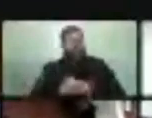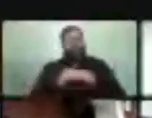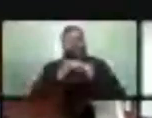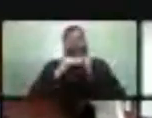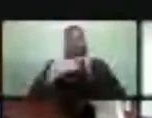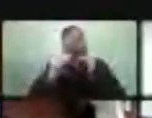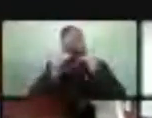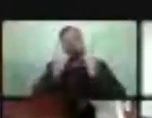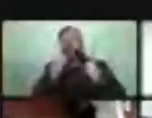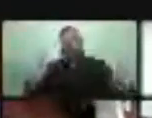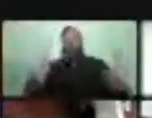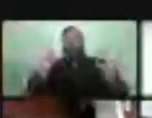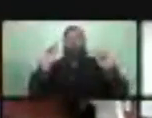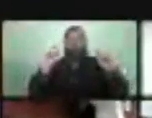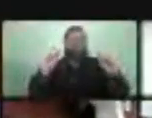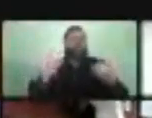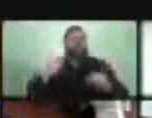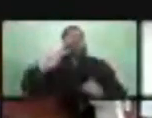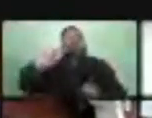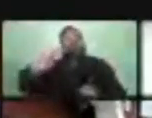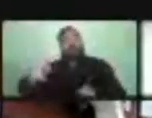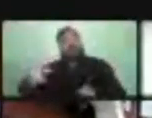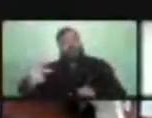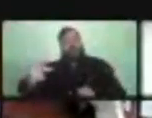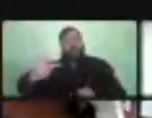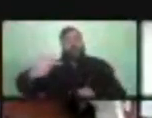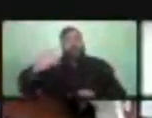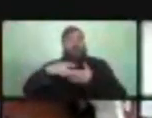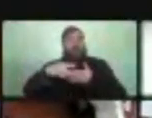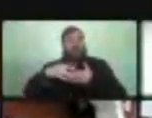usalama ndio muhimu sana.